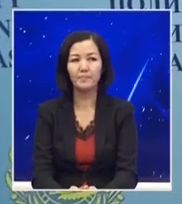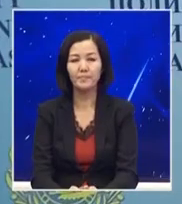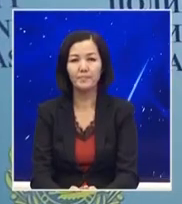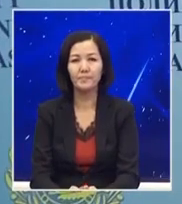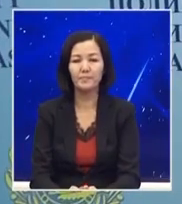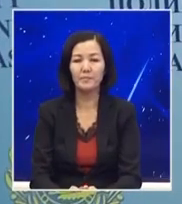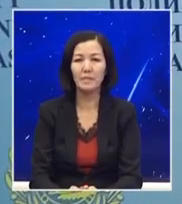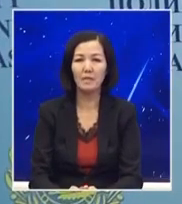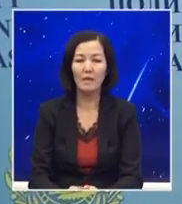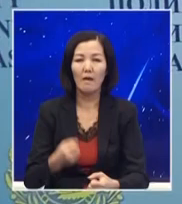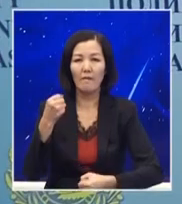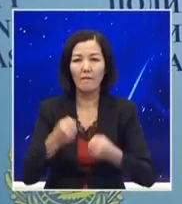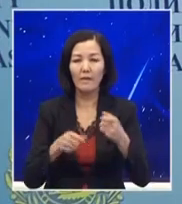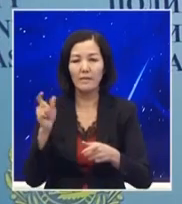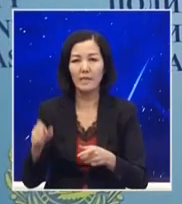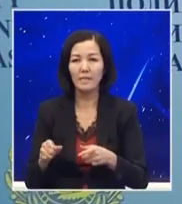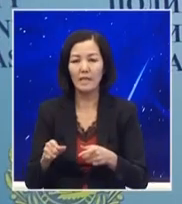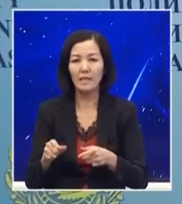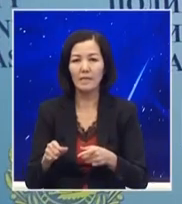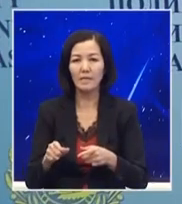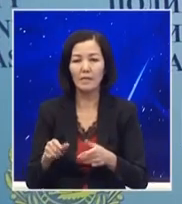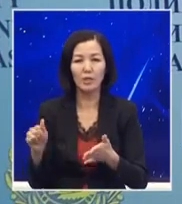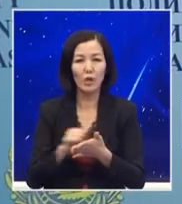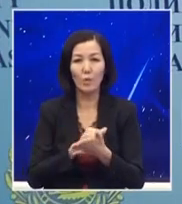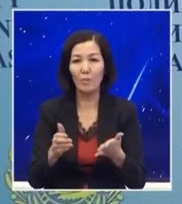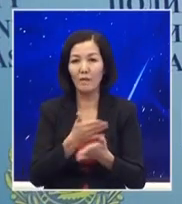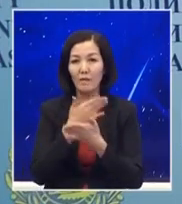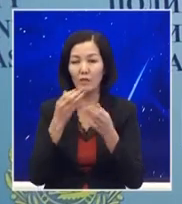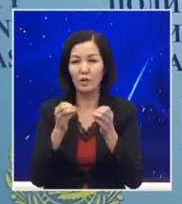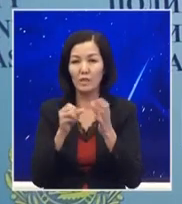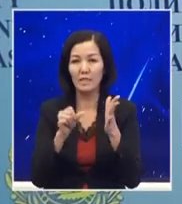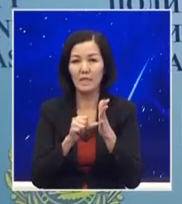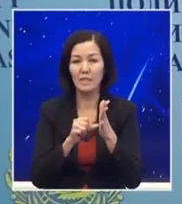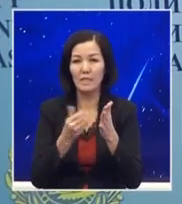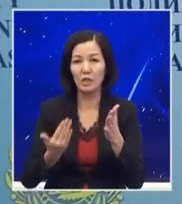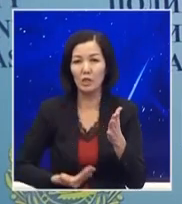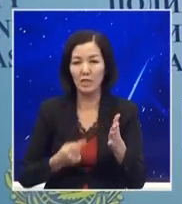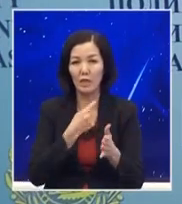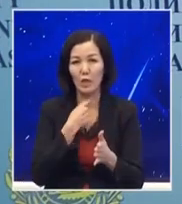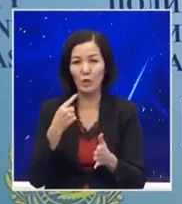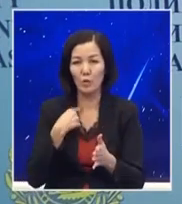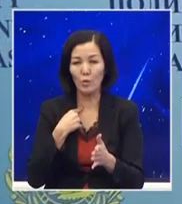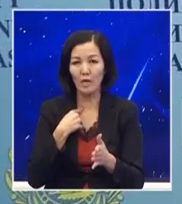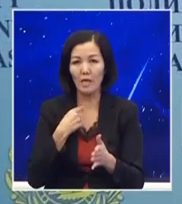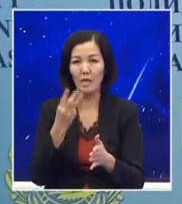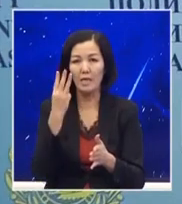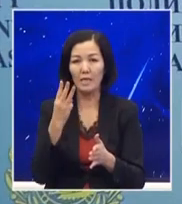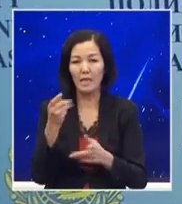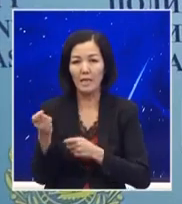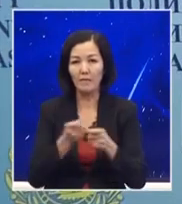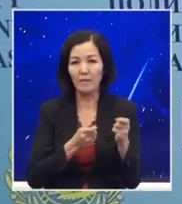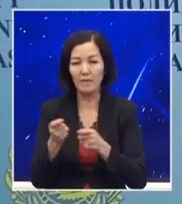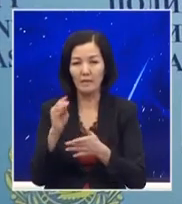В отношении водителя, не имеющего водительских прав, 17-летнего жителя Талдыкургана, составлено 3